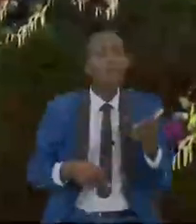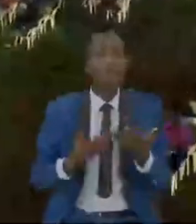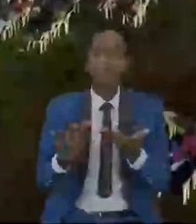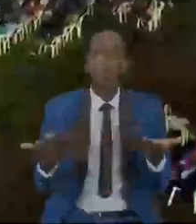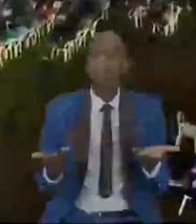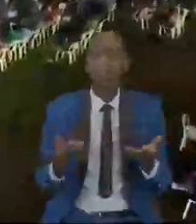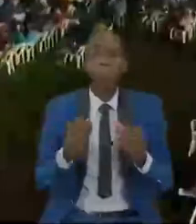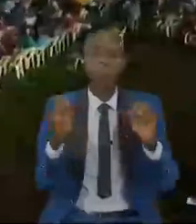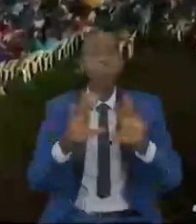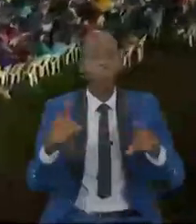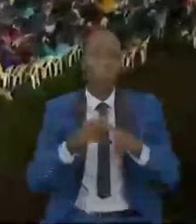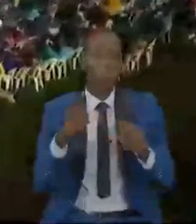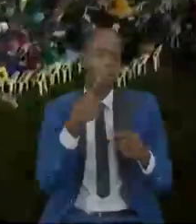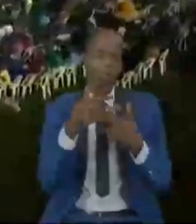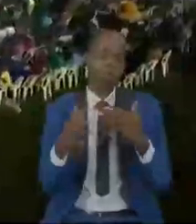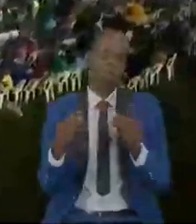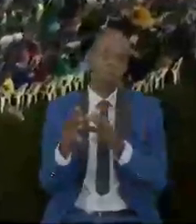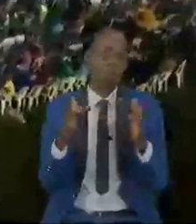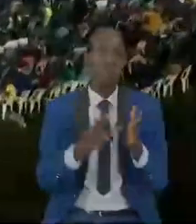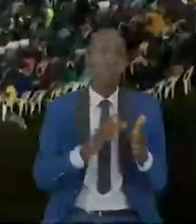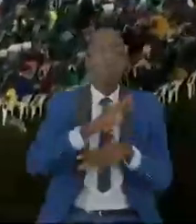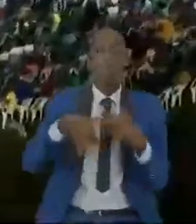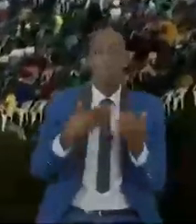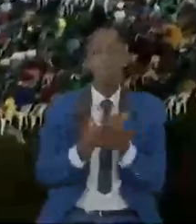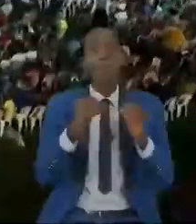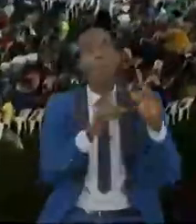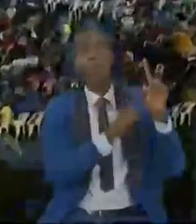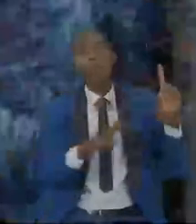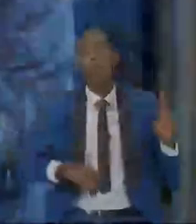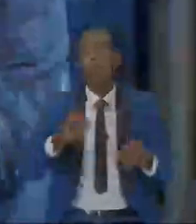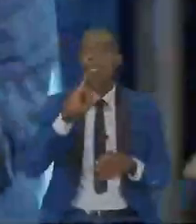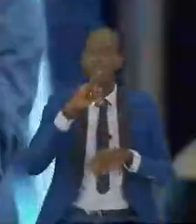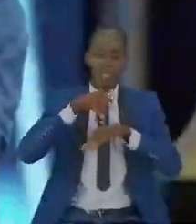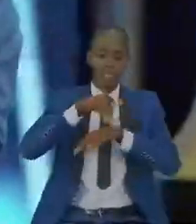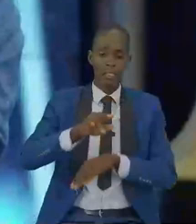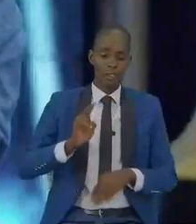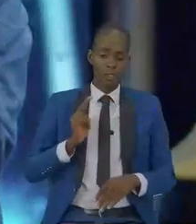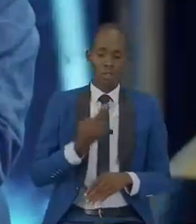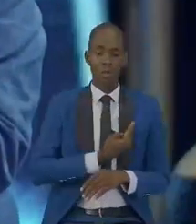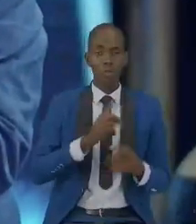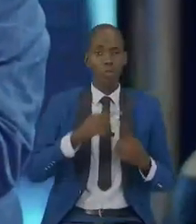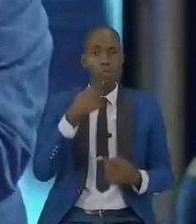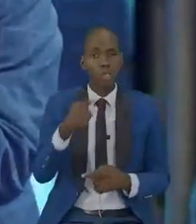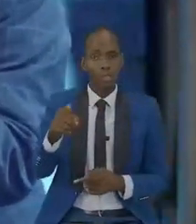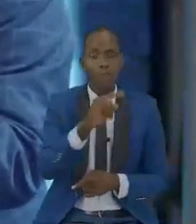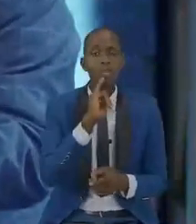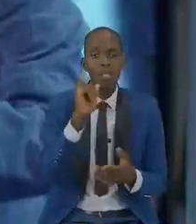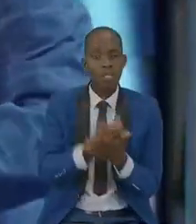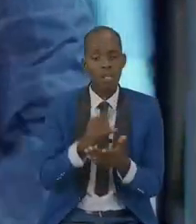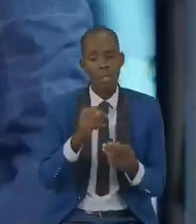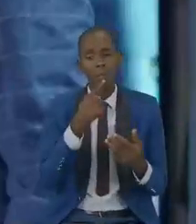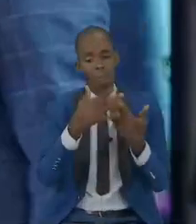culpabilité, ma condamnation? Rien d'autre que le sang de Jésus-Christ. Tout ce que le Seigneur nous envoie te